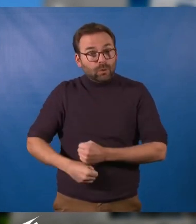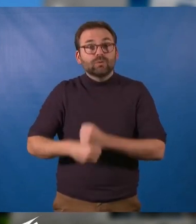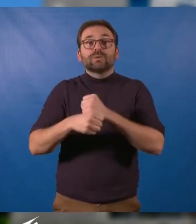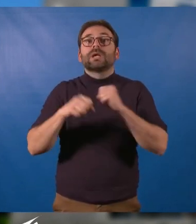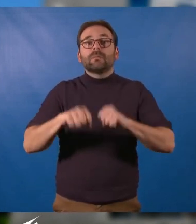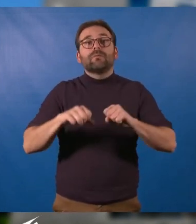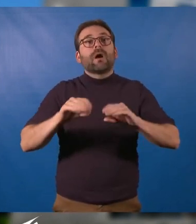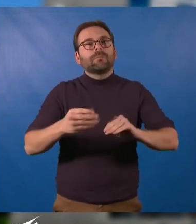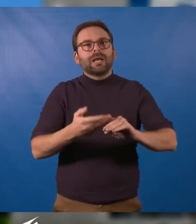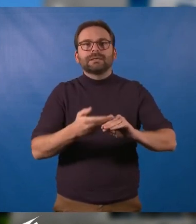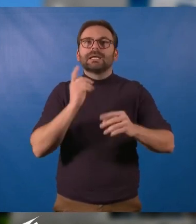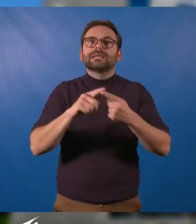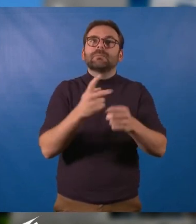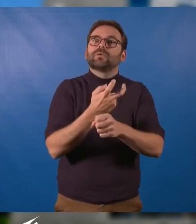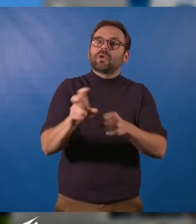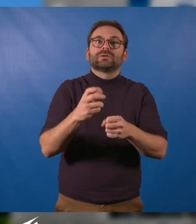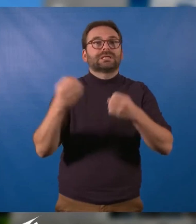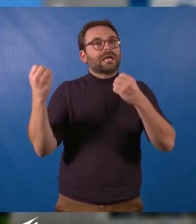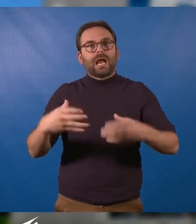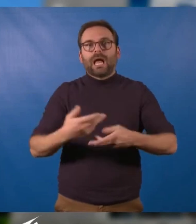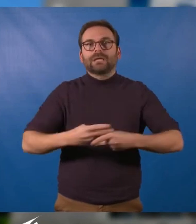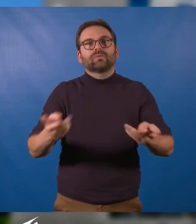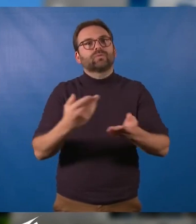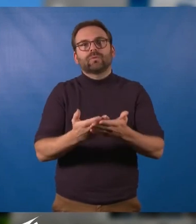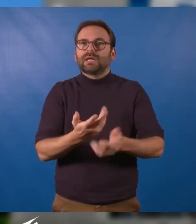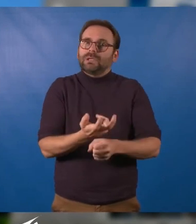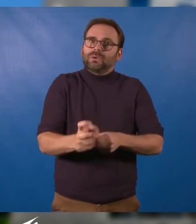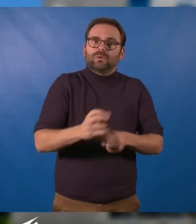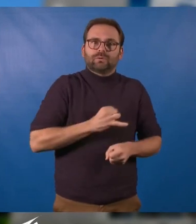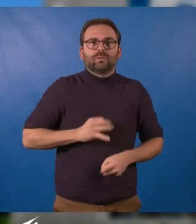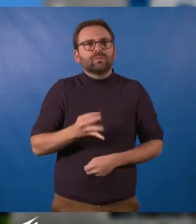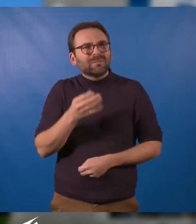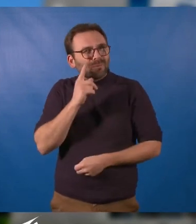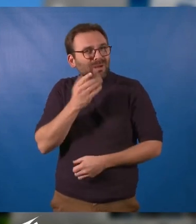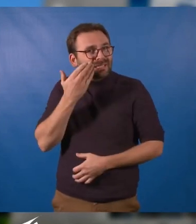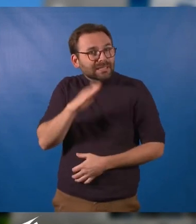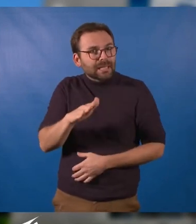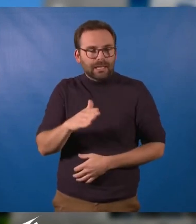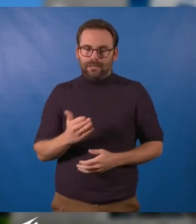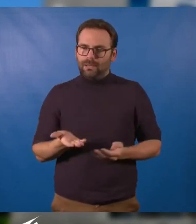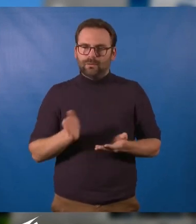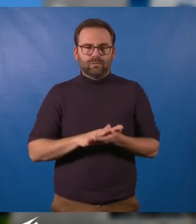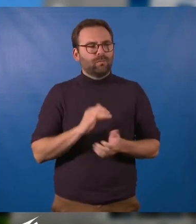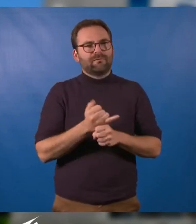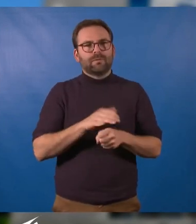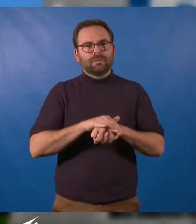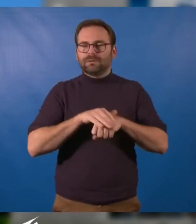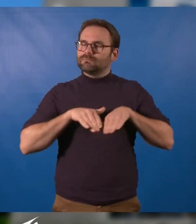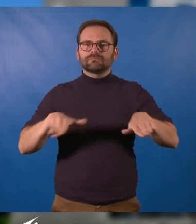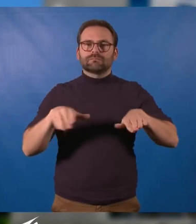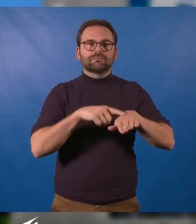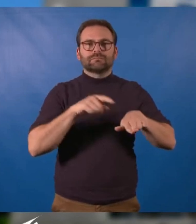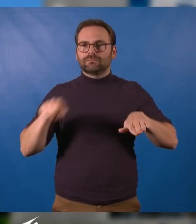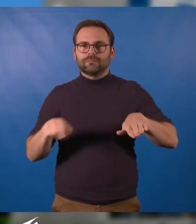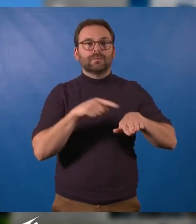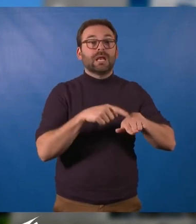en place sur le danger de telles annonces. Car il s'agit, nous en sommes persuadés, d'une double faute politique. En pleine crise